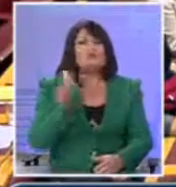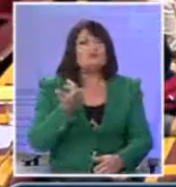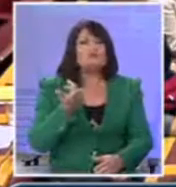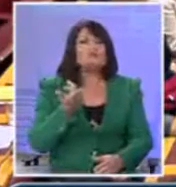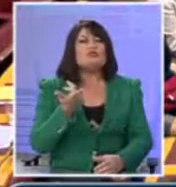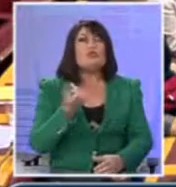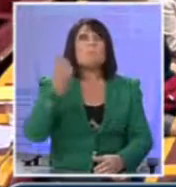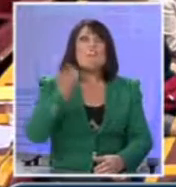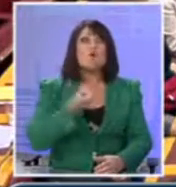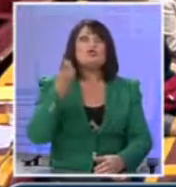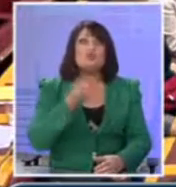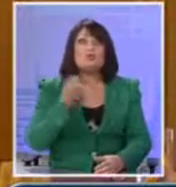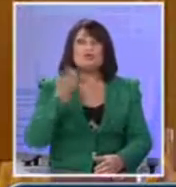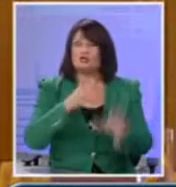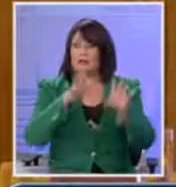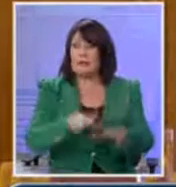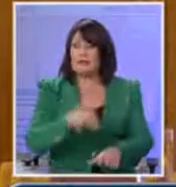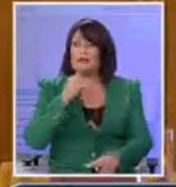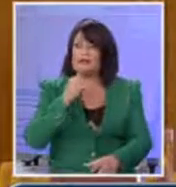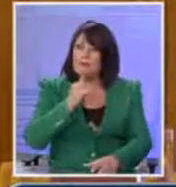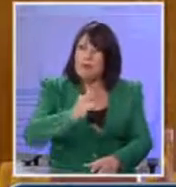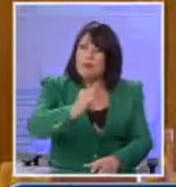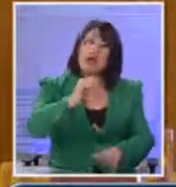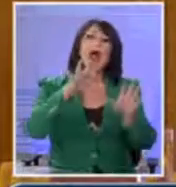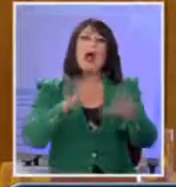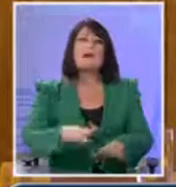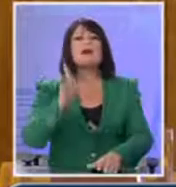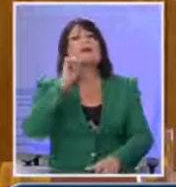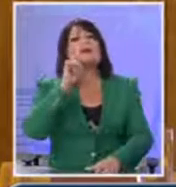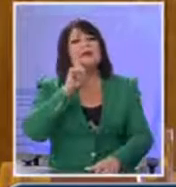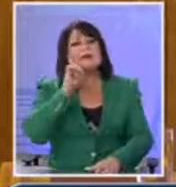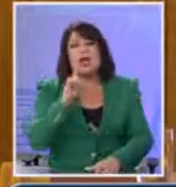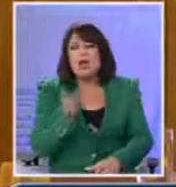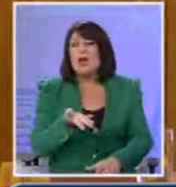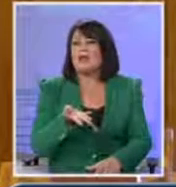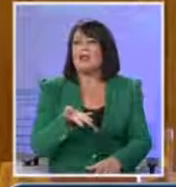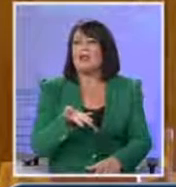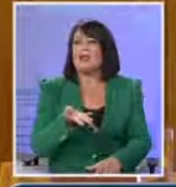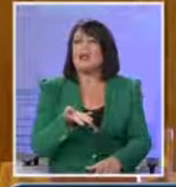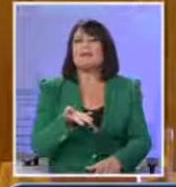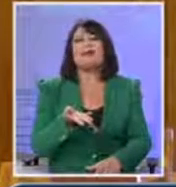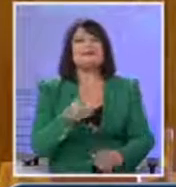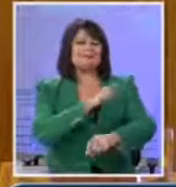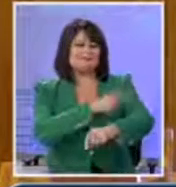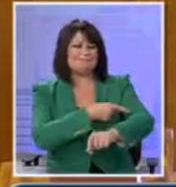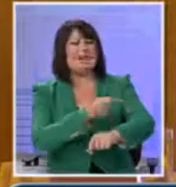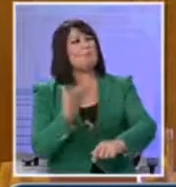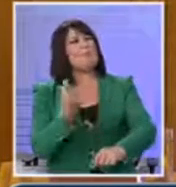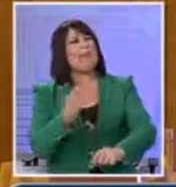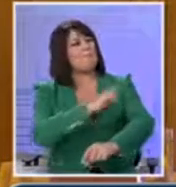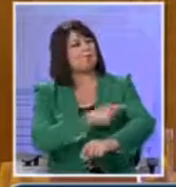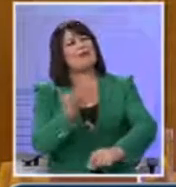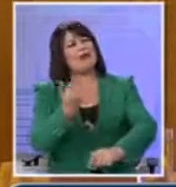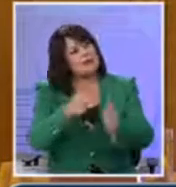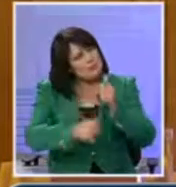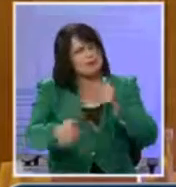μεγαλύτερα ποσοστά ανεργίας, όπως οι μακροχρόνιοι άνεργοι, γυναίκες, άνεργοι με χαμηλά τυπικά προσόντα, είναι